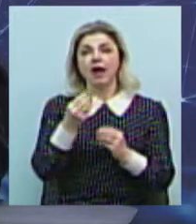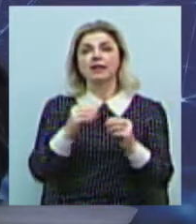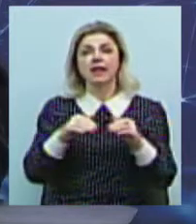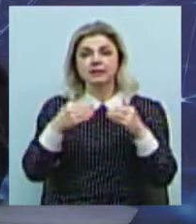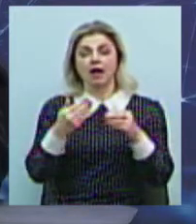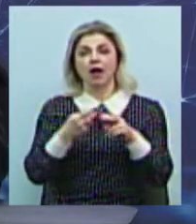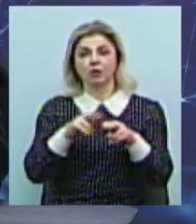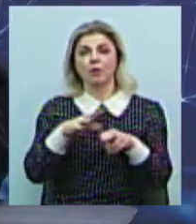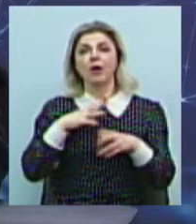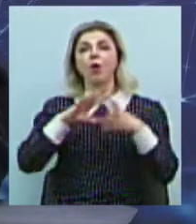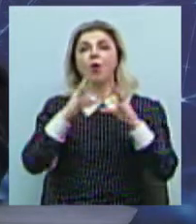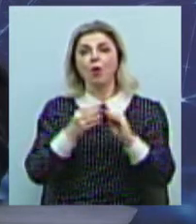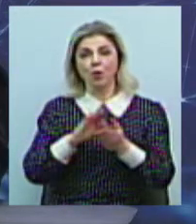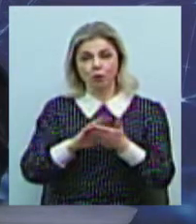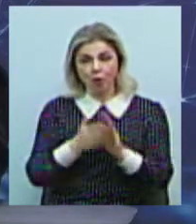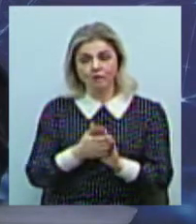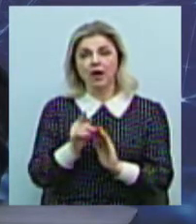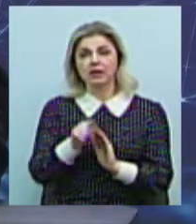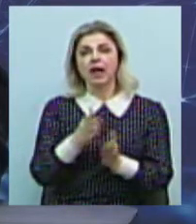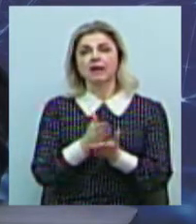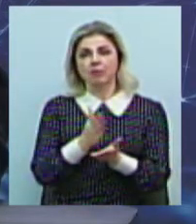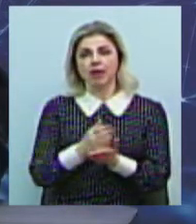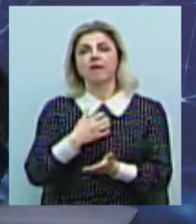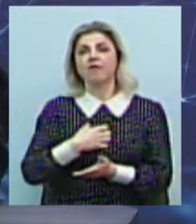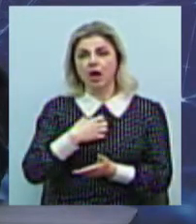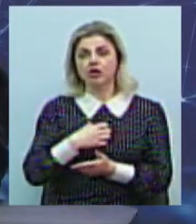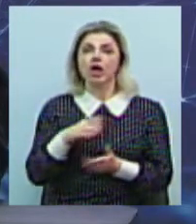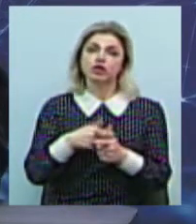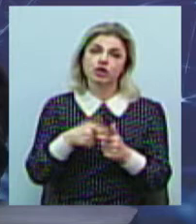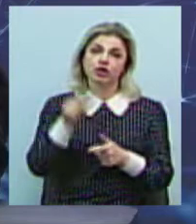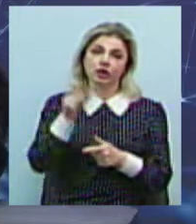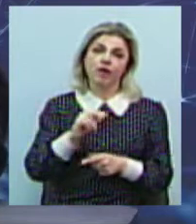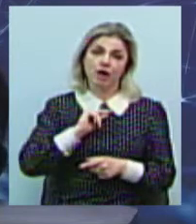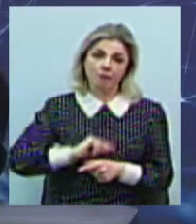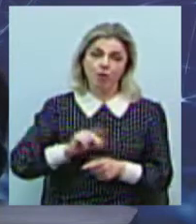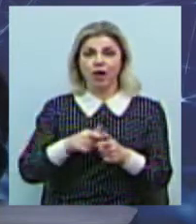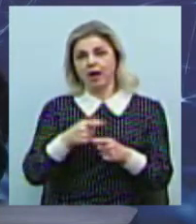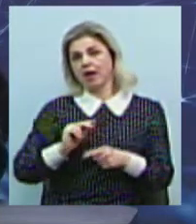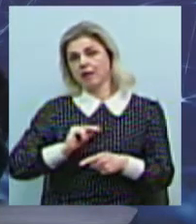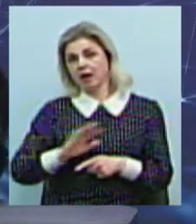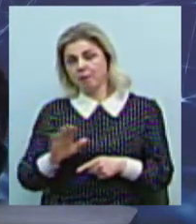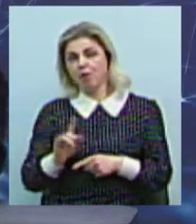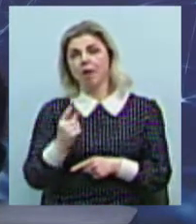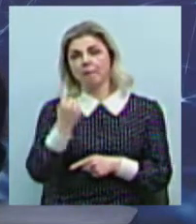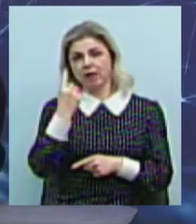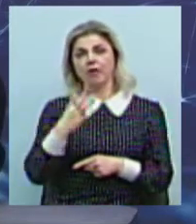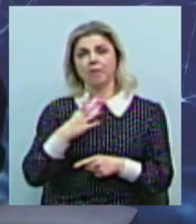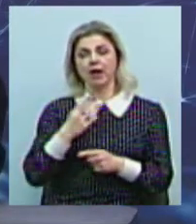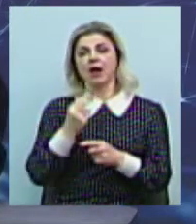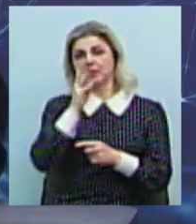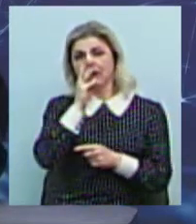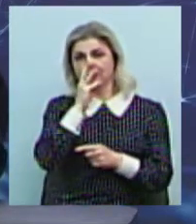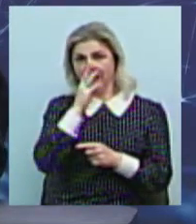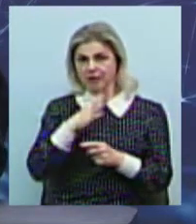яка була на загальних умовах, вона дійсно мала значення, чи особа працює, чи не працює. Тому що в першу чергу тоді індексувалася заробітна плата, а